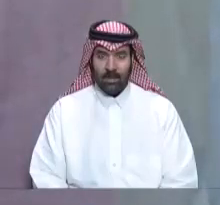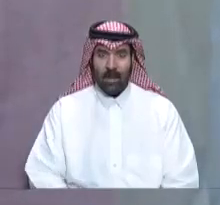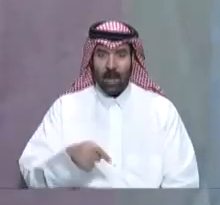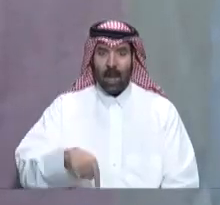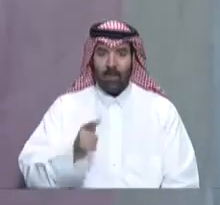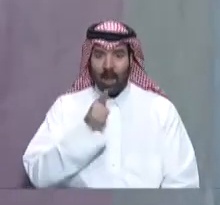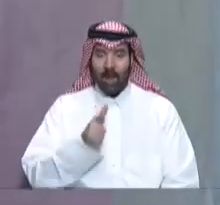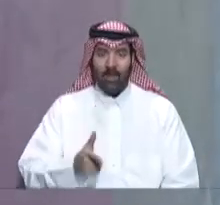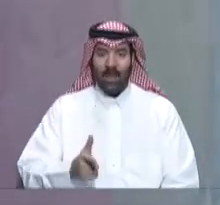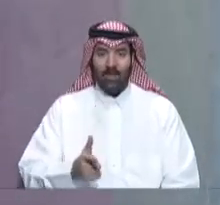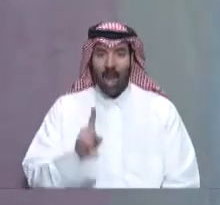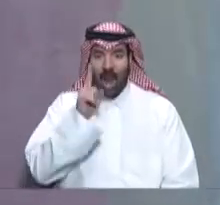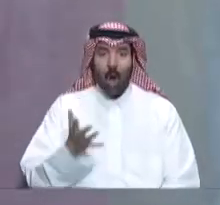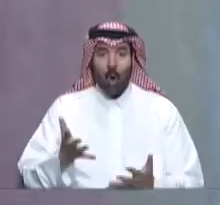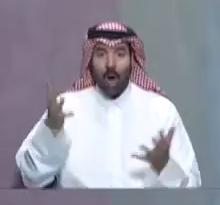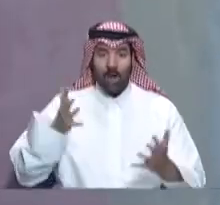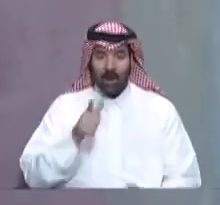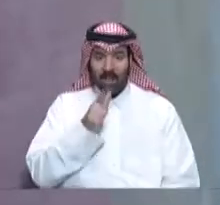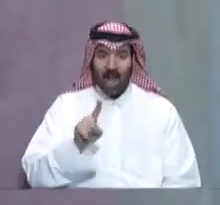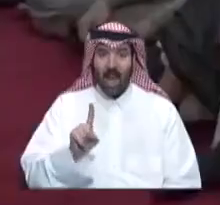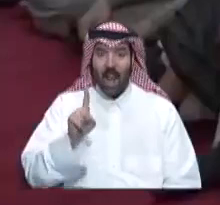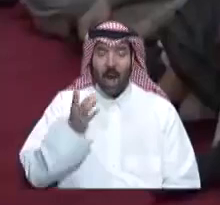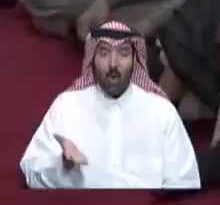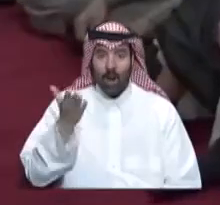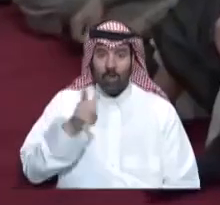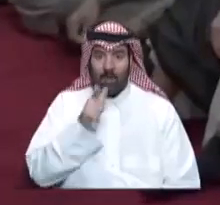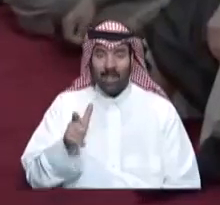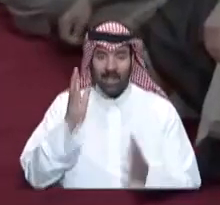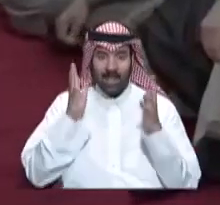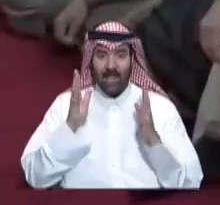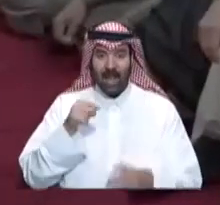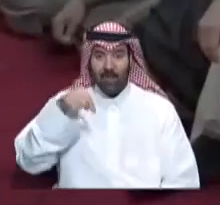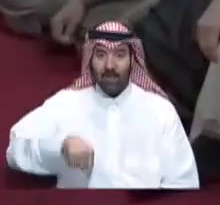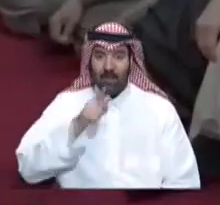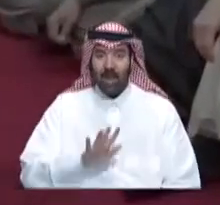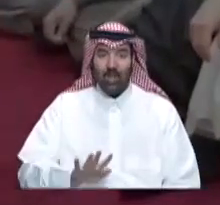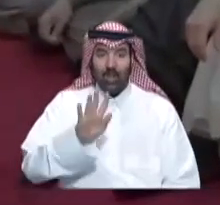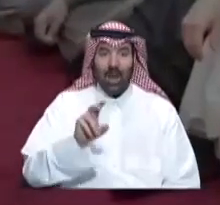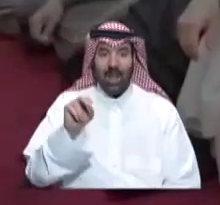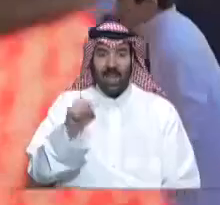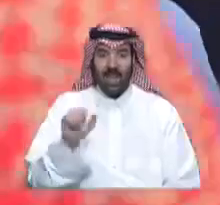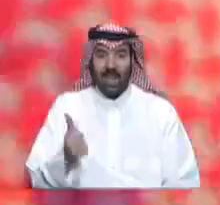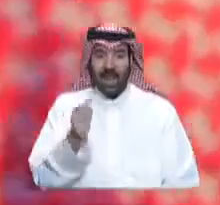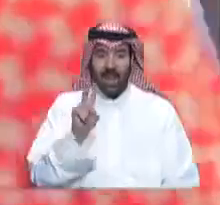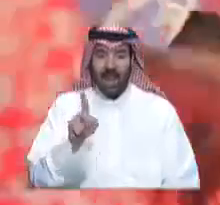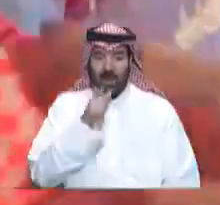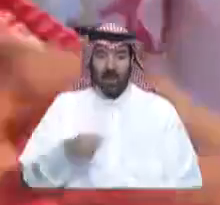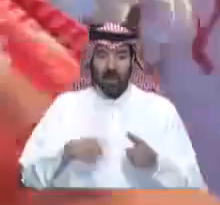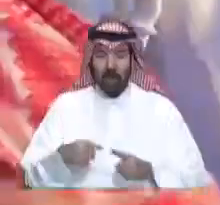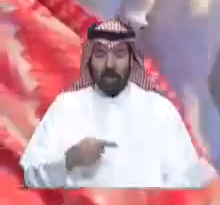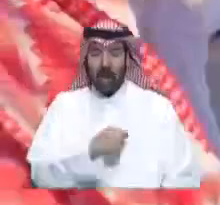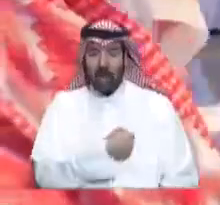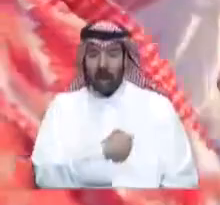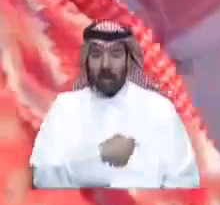الله أكبر، الله أكبر، هكذا يكبر المسلمون في صلاة العيد بالقريات وسط أجواء إيمانية